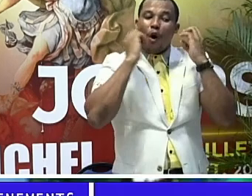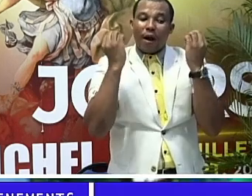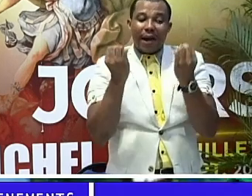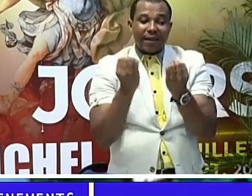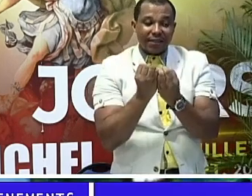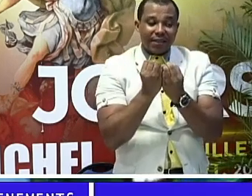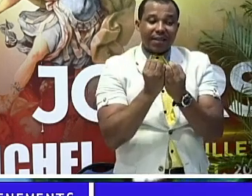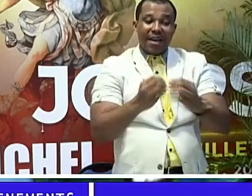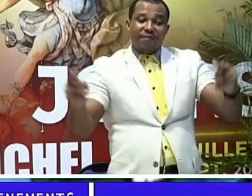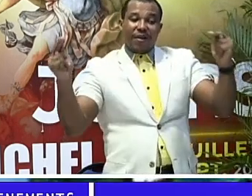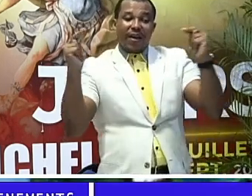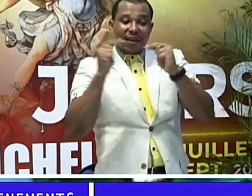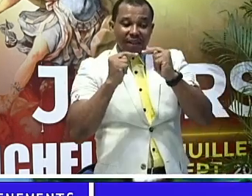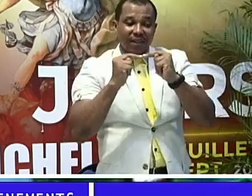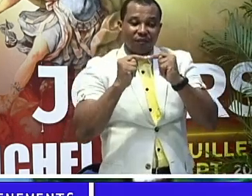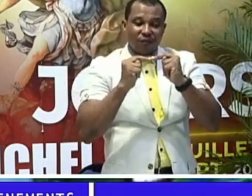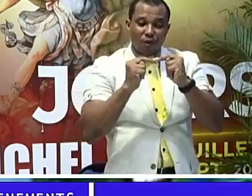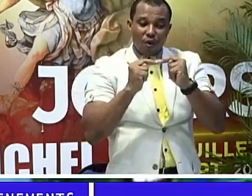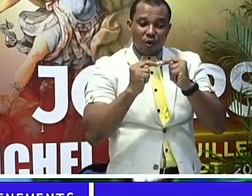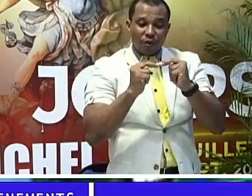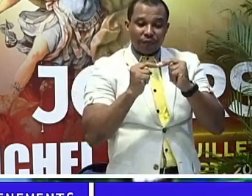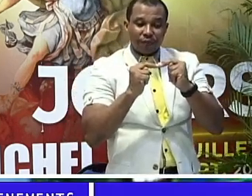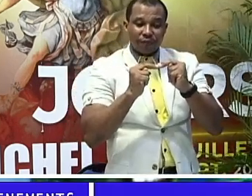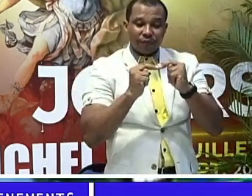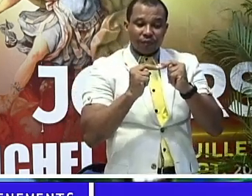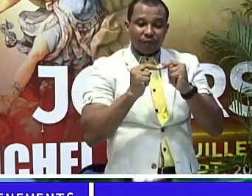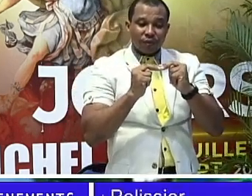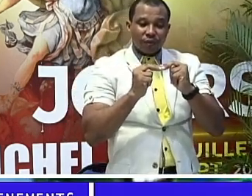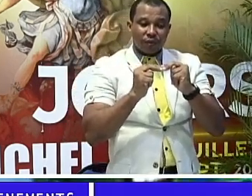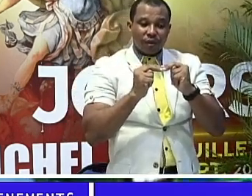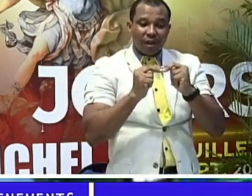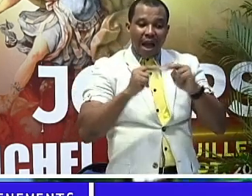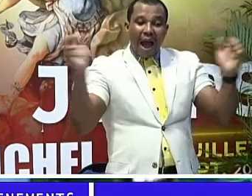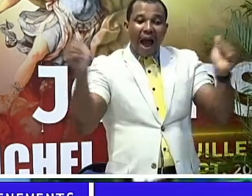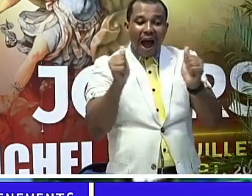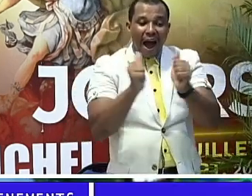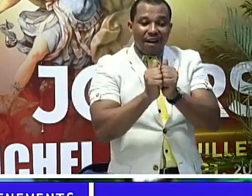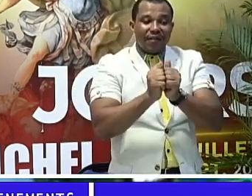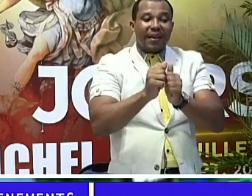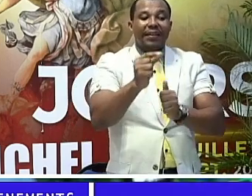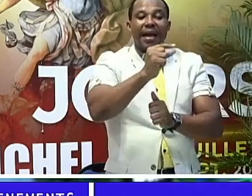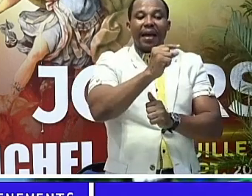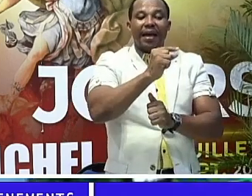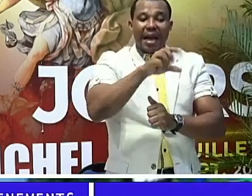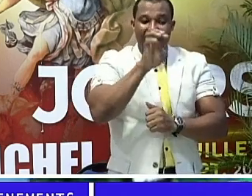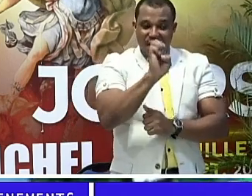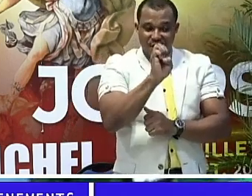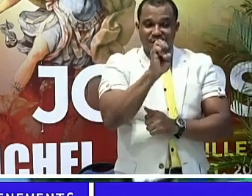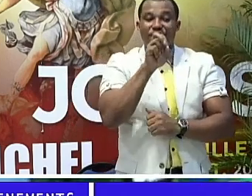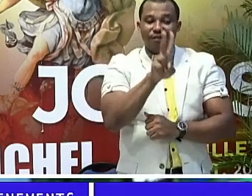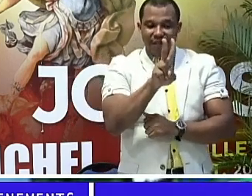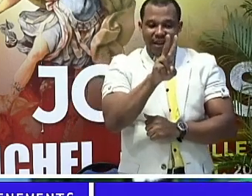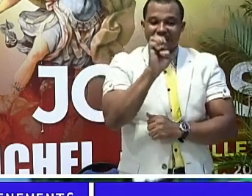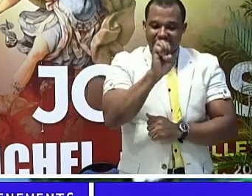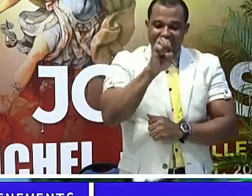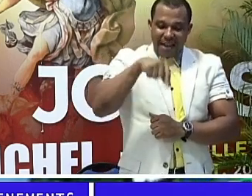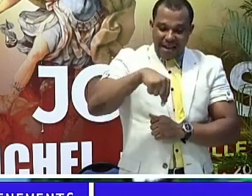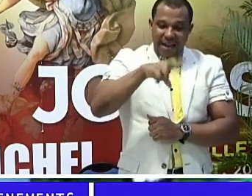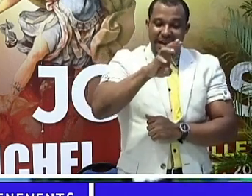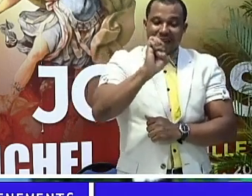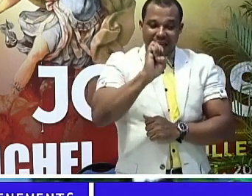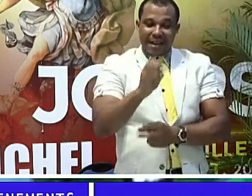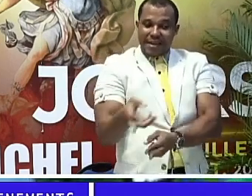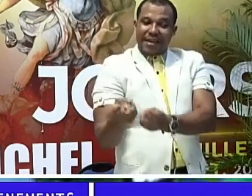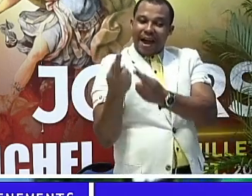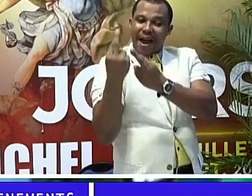niveau de diocèse, avec des évêques qui sont responsables. Nous connaissons